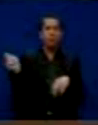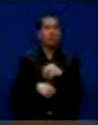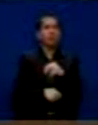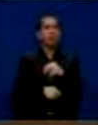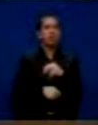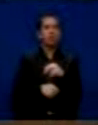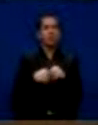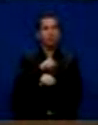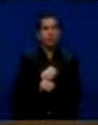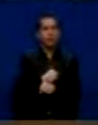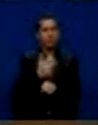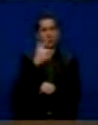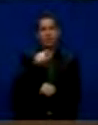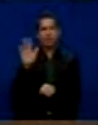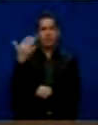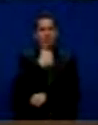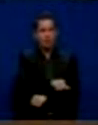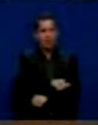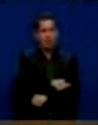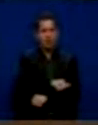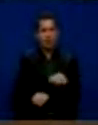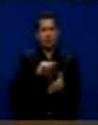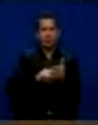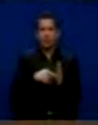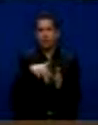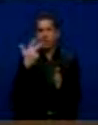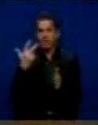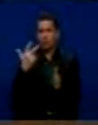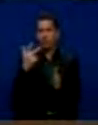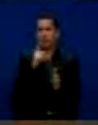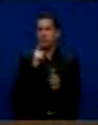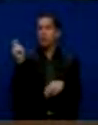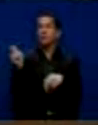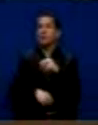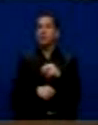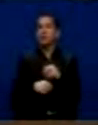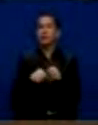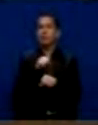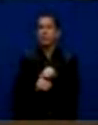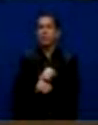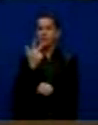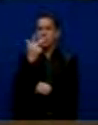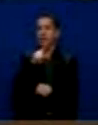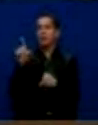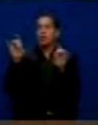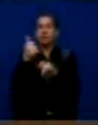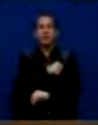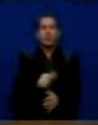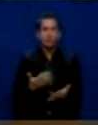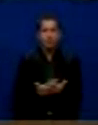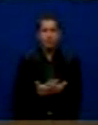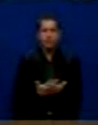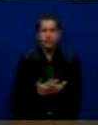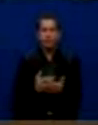vjet. Kushdo që merr pjesë në pikën 3, në ushtrinë ose policinë huaj, dënohet me burgim prej 3 deri në 10 vite. Kushdo që në mënyrë